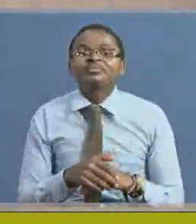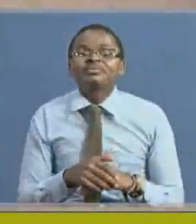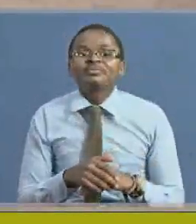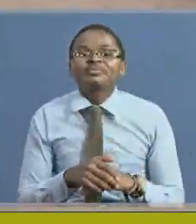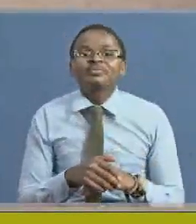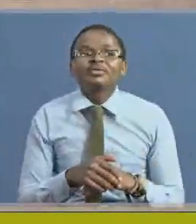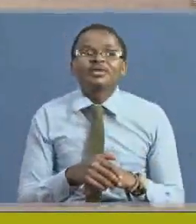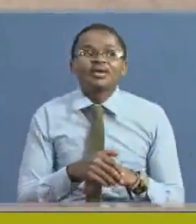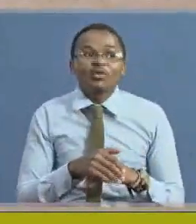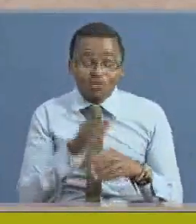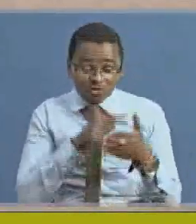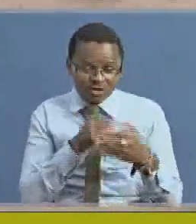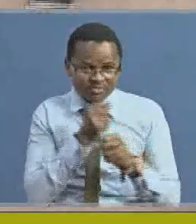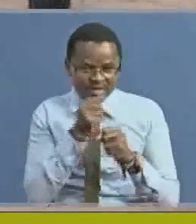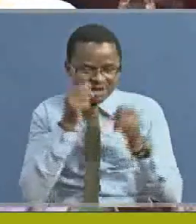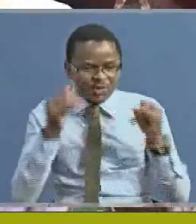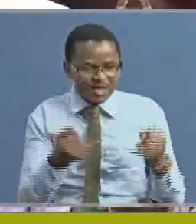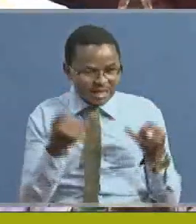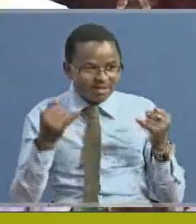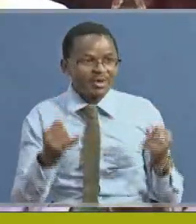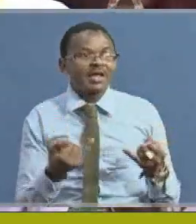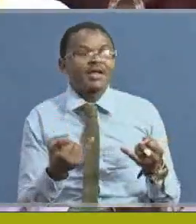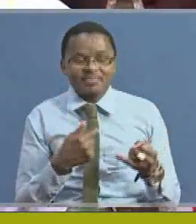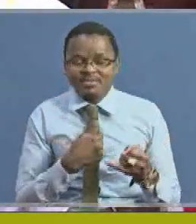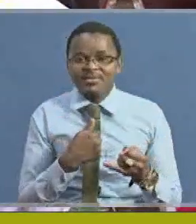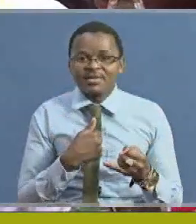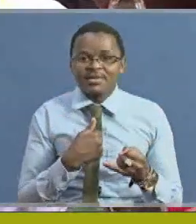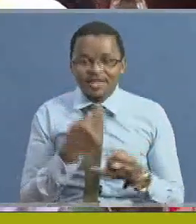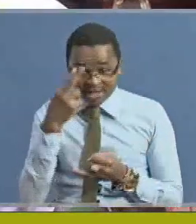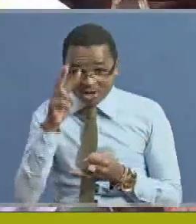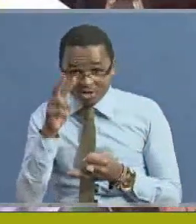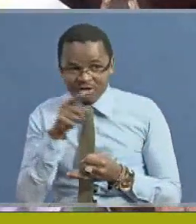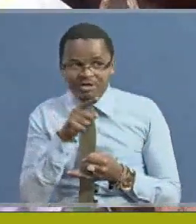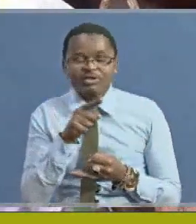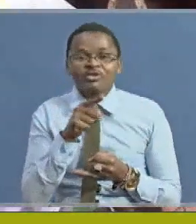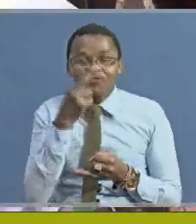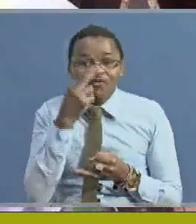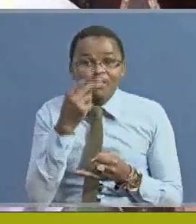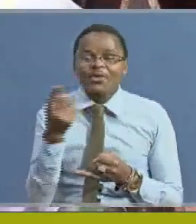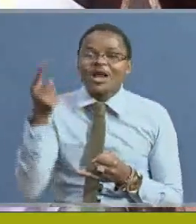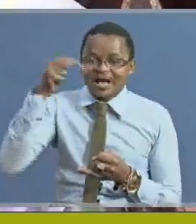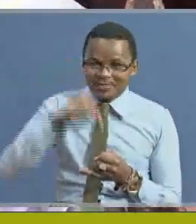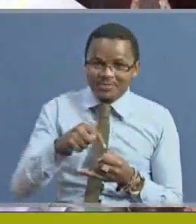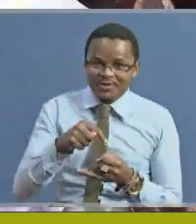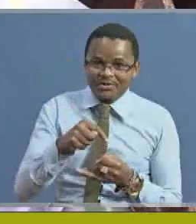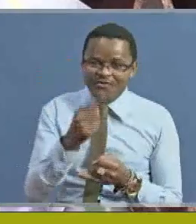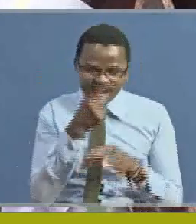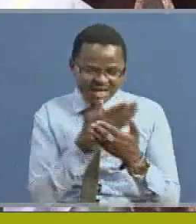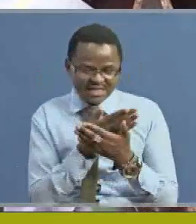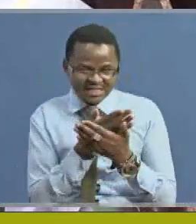Afrika. Outfit yangu kitu ilifanya ikani inspire. Mimi niliona mafans wenye tulikuwa nakuja hapa, kitu ya